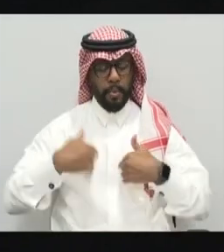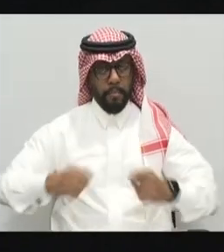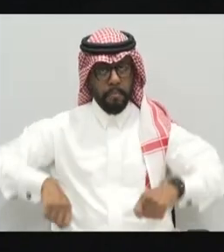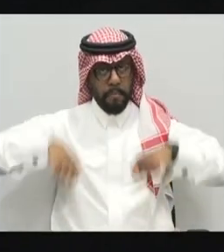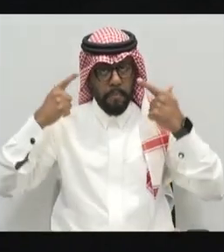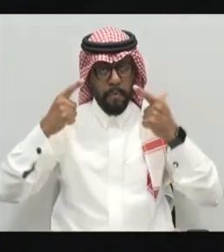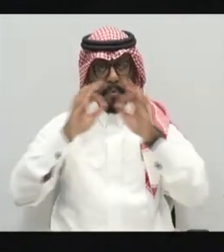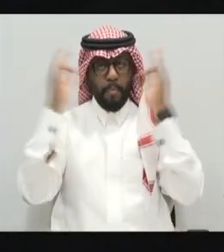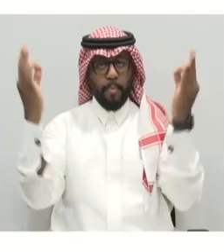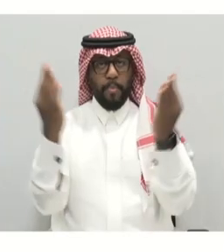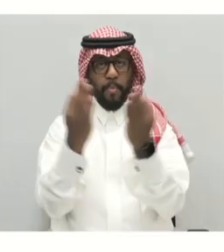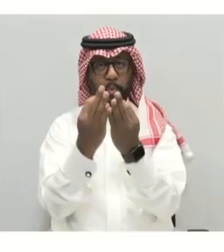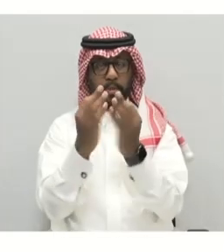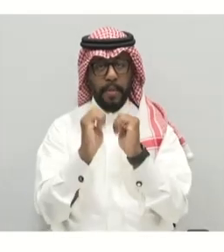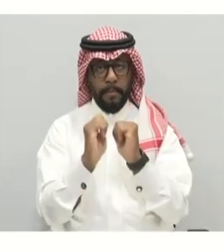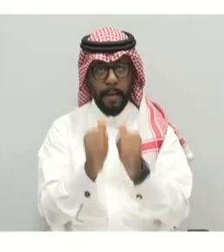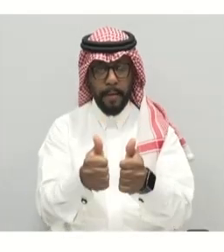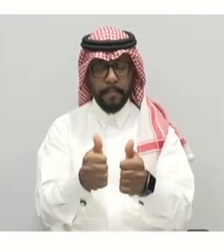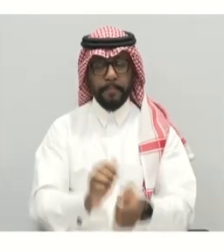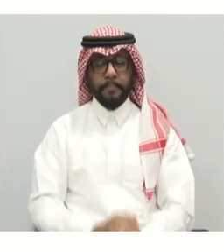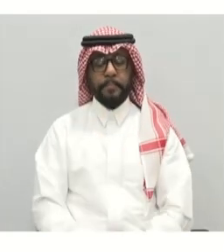قيمه في المجتمع